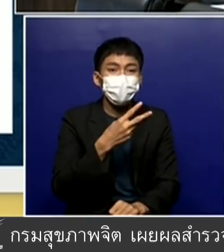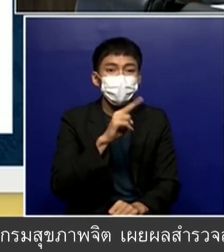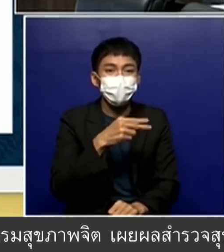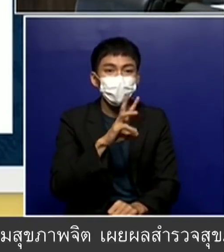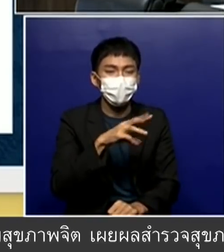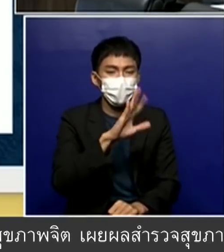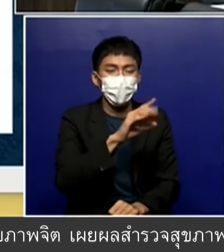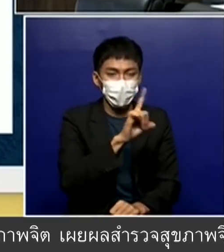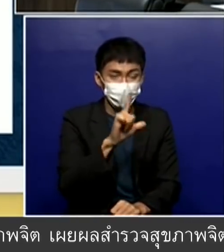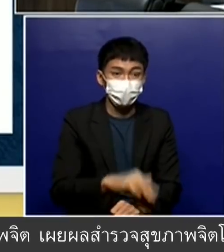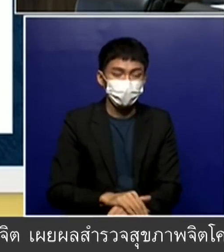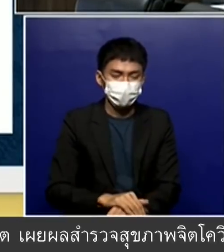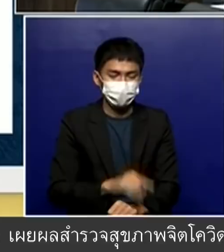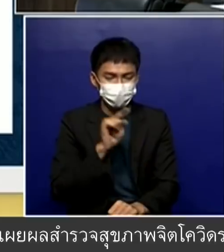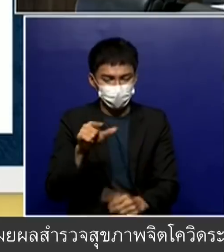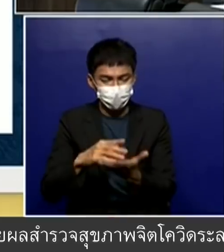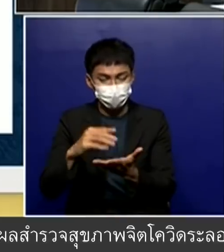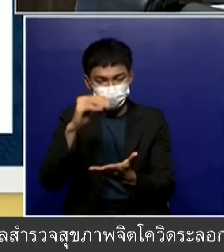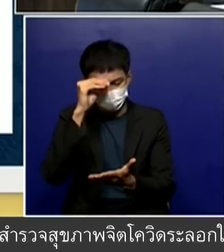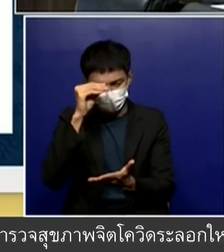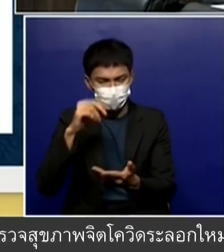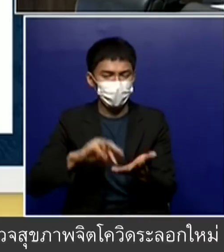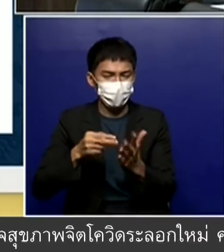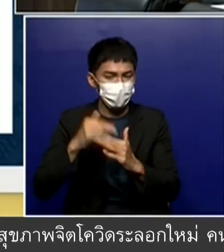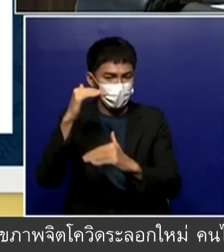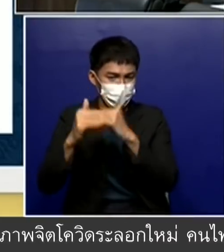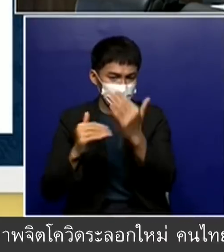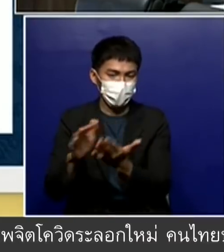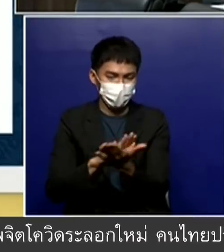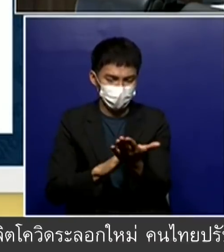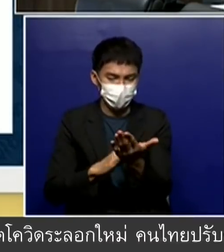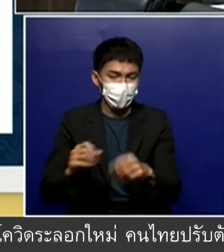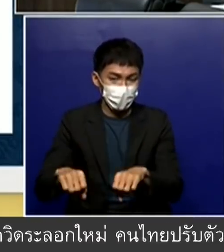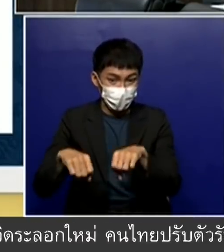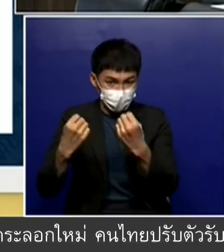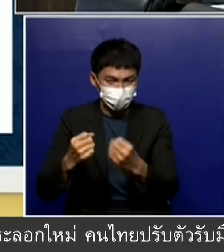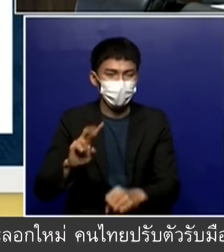10.8% งบการศึกษาที่เป็นงบของอนาคตของประชาชนถูกปรับลดลงถึง